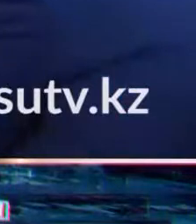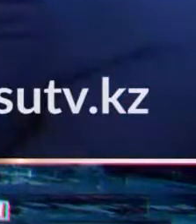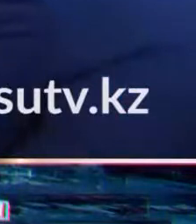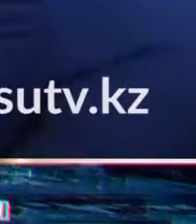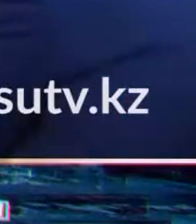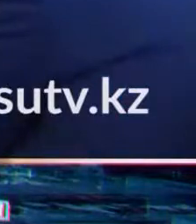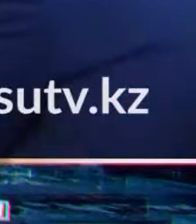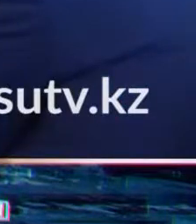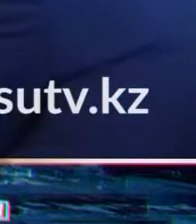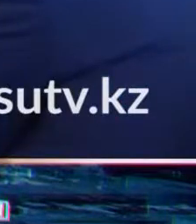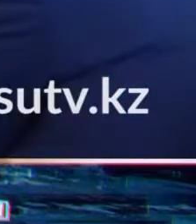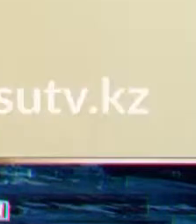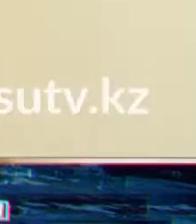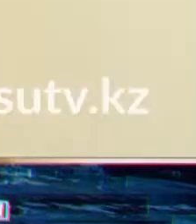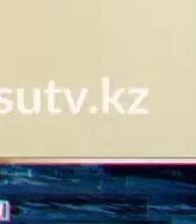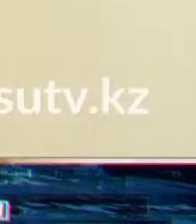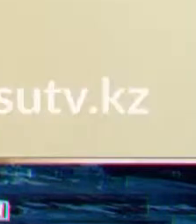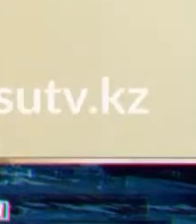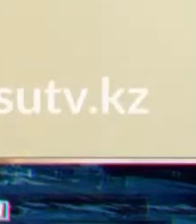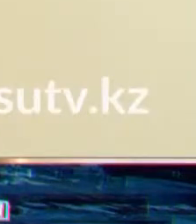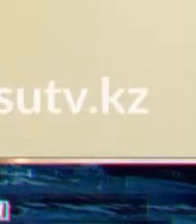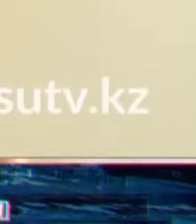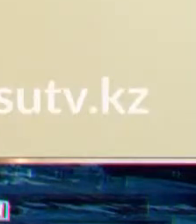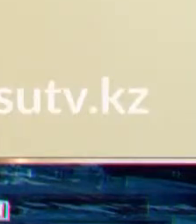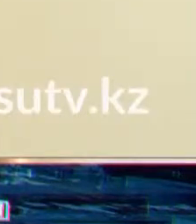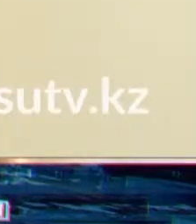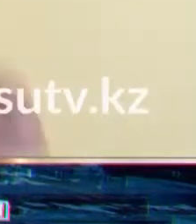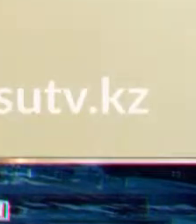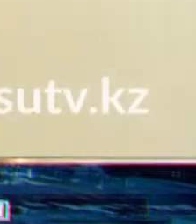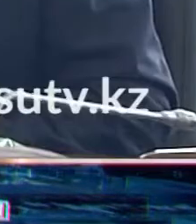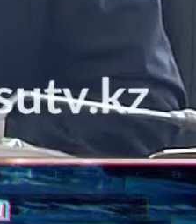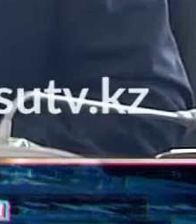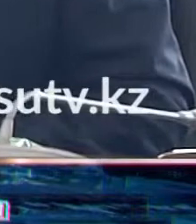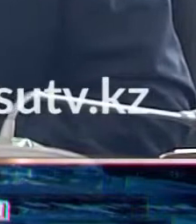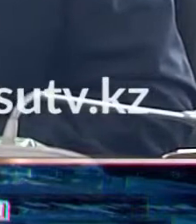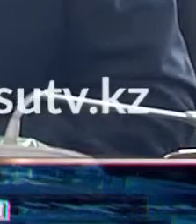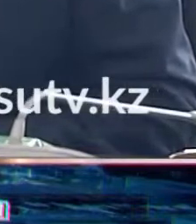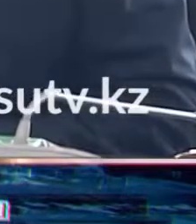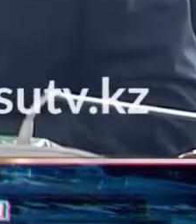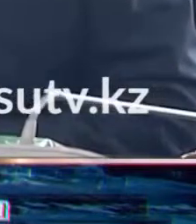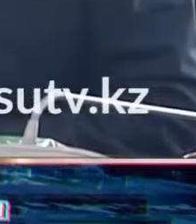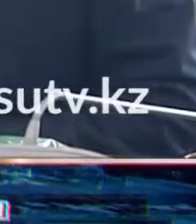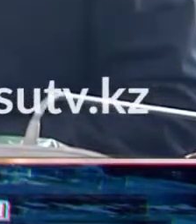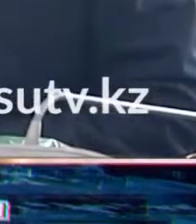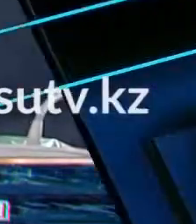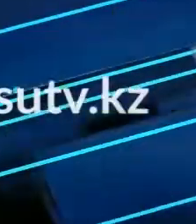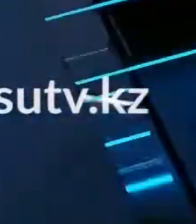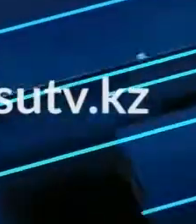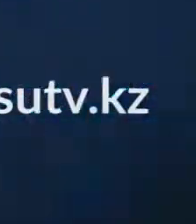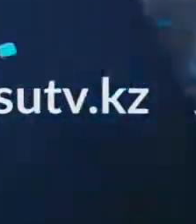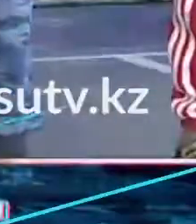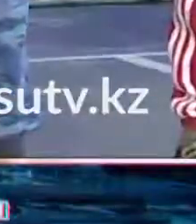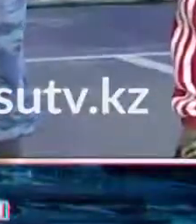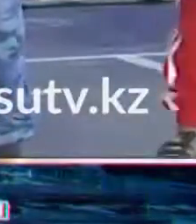Не стареют душой ветераны. Работу активистов старшего поколения высоко оценил глава Алматинской области.